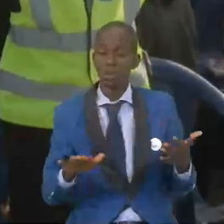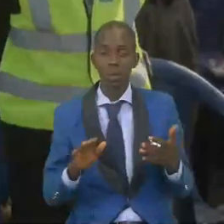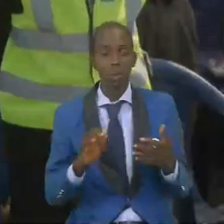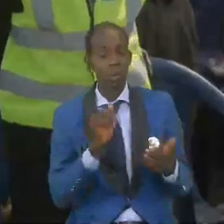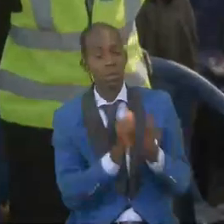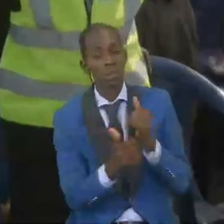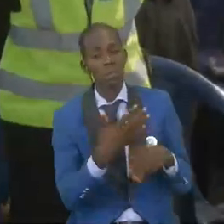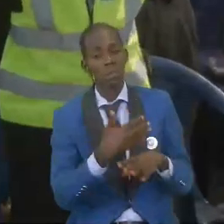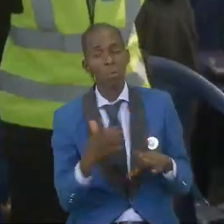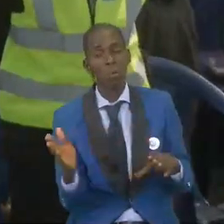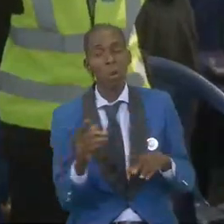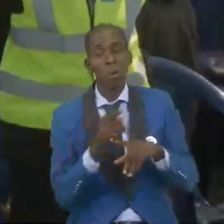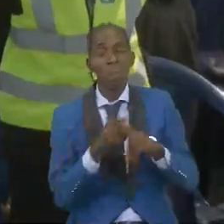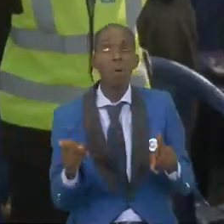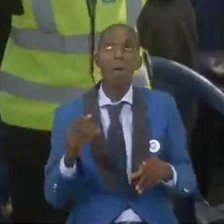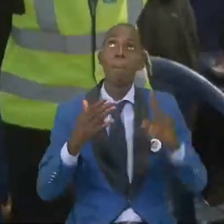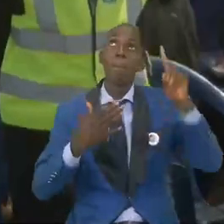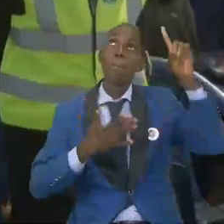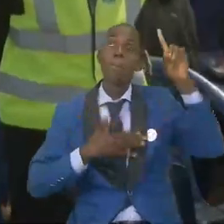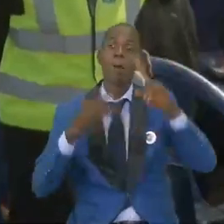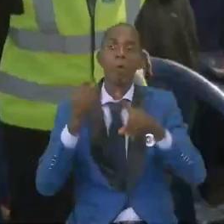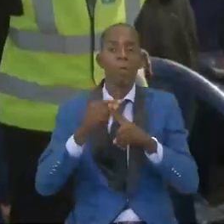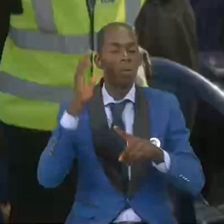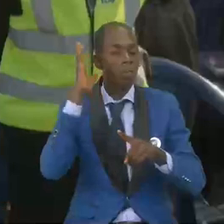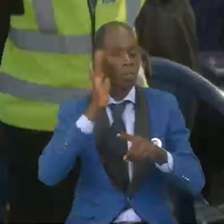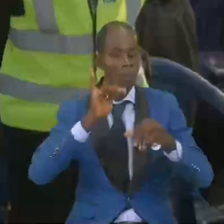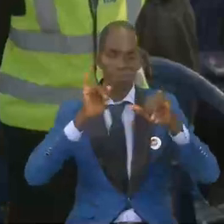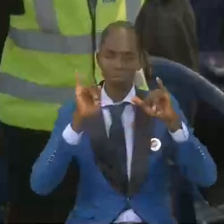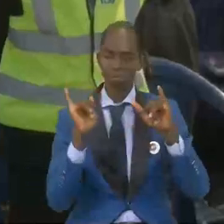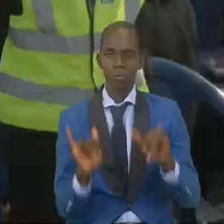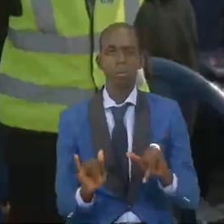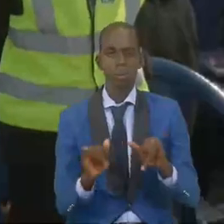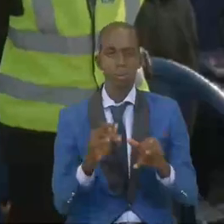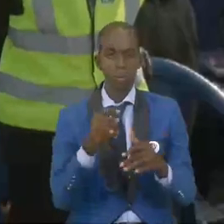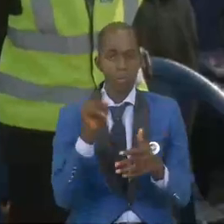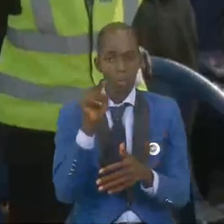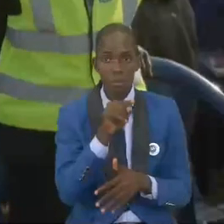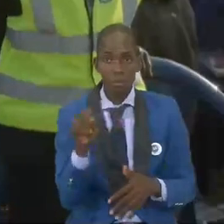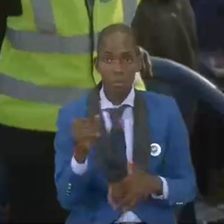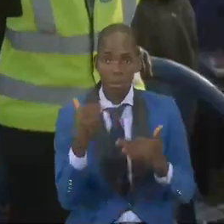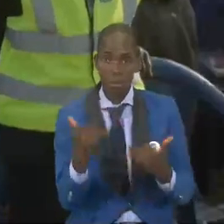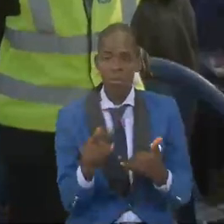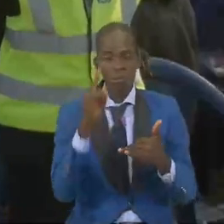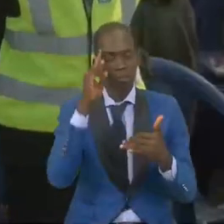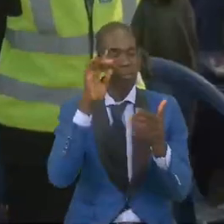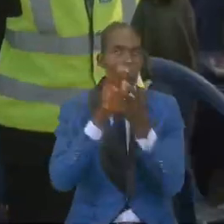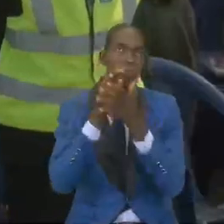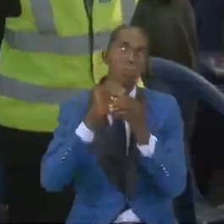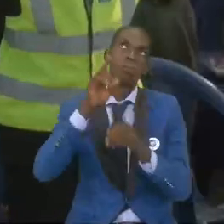terre passeront. Le ciel et la terre passeront, mais ma parole ne passera pas.